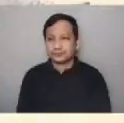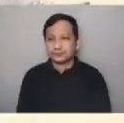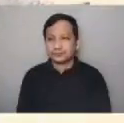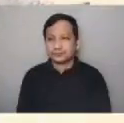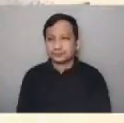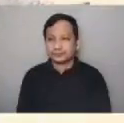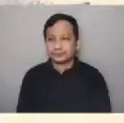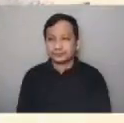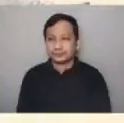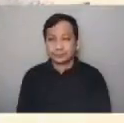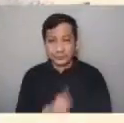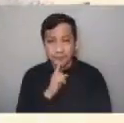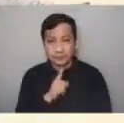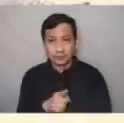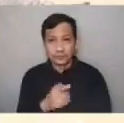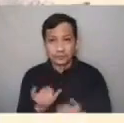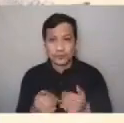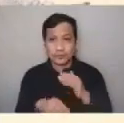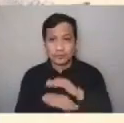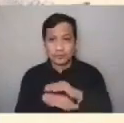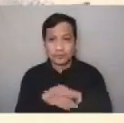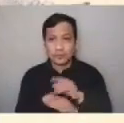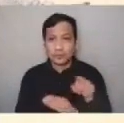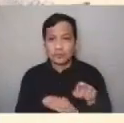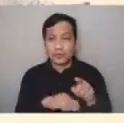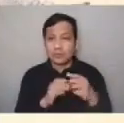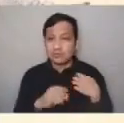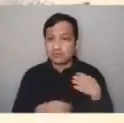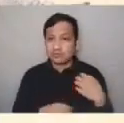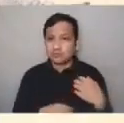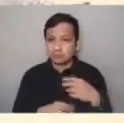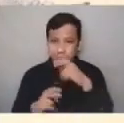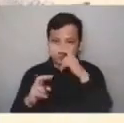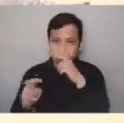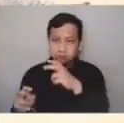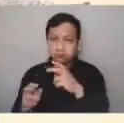publiko na pumasok sa Dolomite Beach dito sa Maynila.